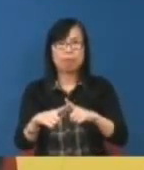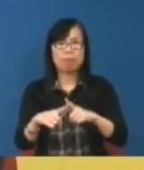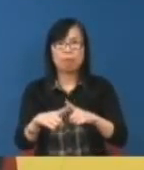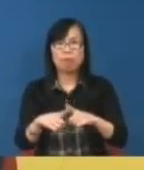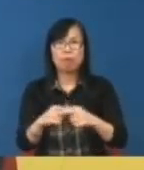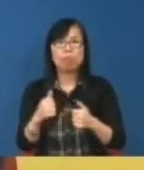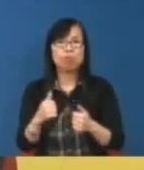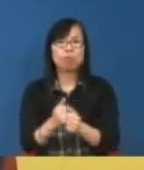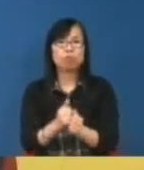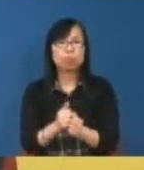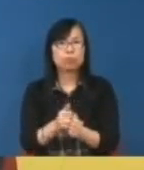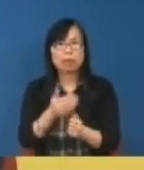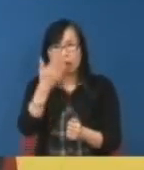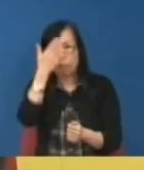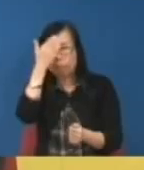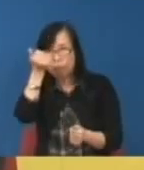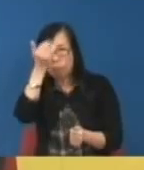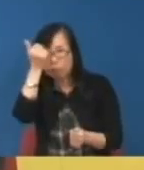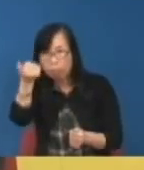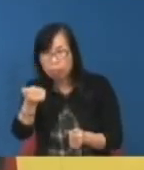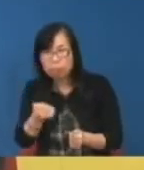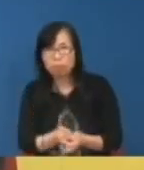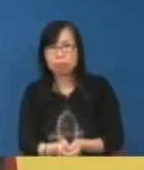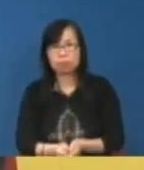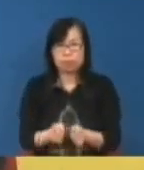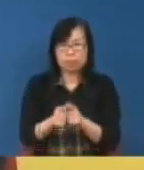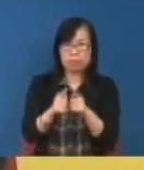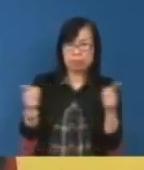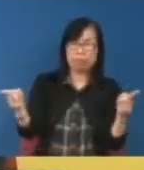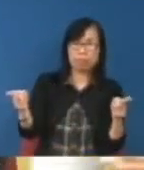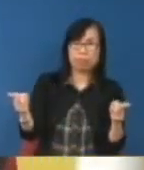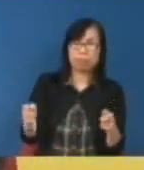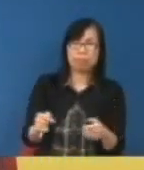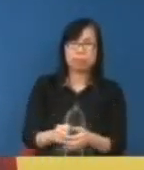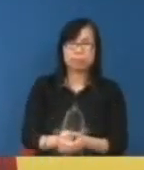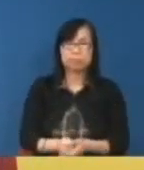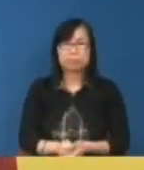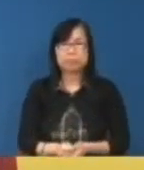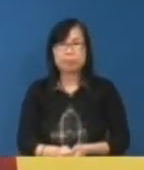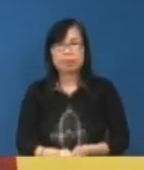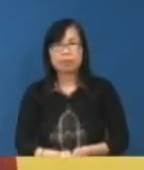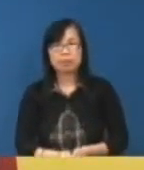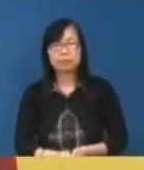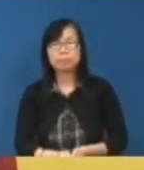係咪？搏一搏。如果你個差額大嘅，咁你咪可以即係